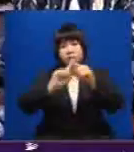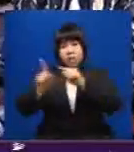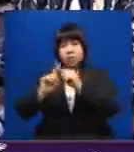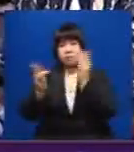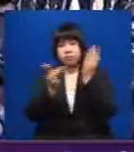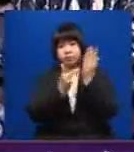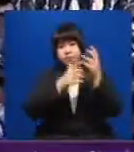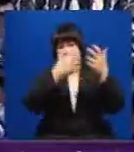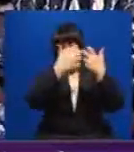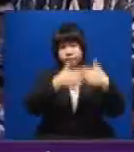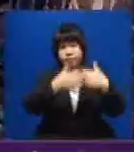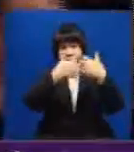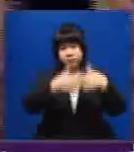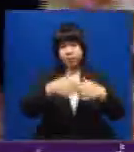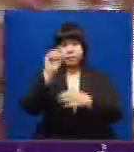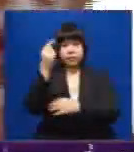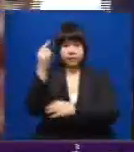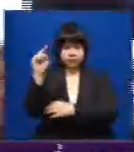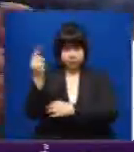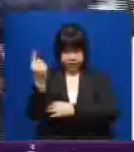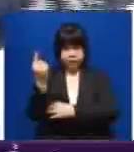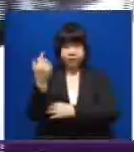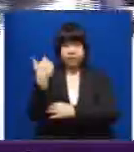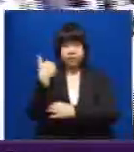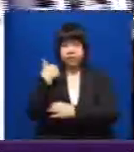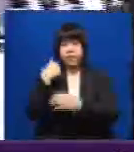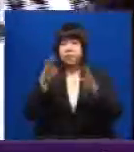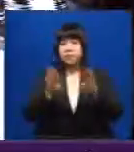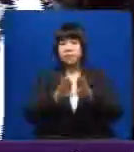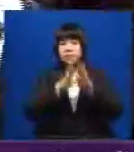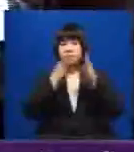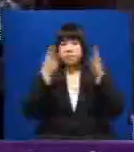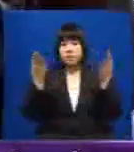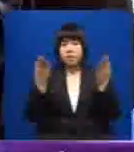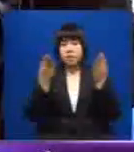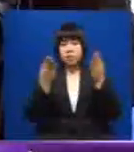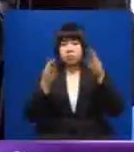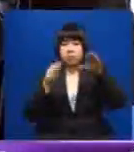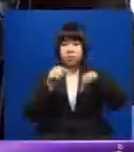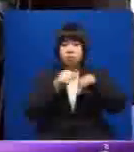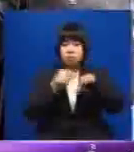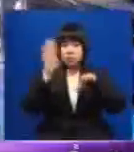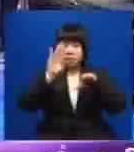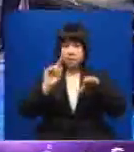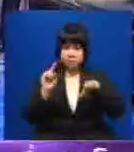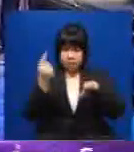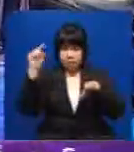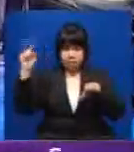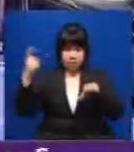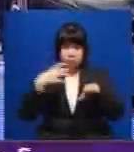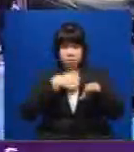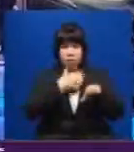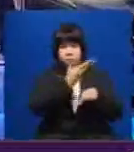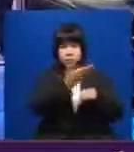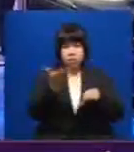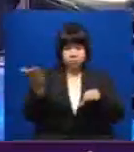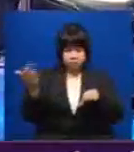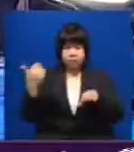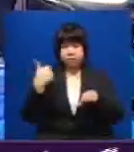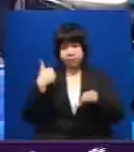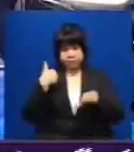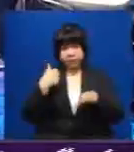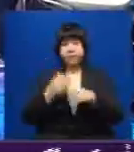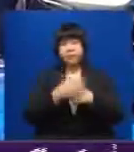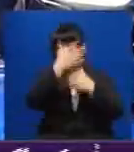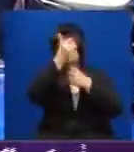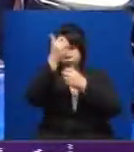รมในรูปแบบใหม่และความทันสมัยพร้อมการเปิดตัวรถยนต์รุ่นใหม่เพื่อสนองความต้องการของลูกค้าที่หลากหลายและดึงดูดความสนใ